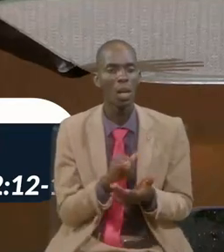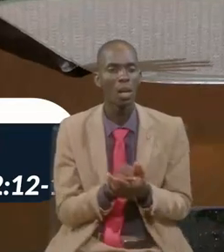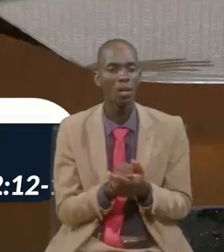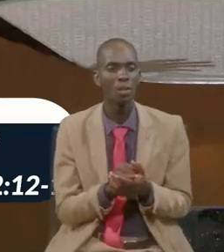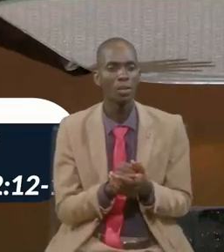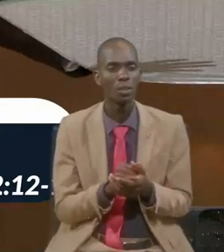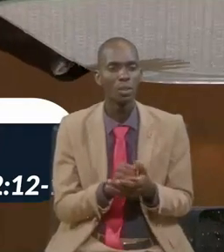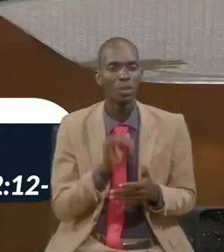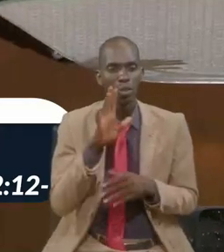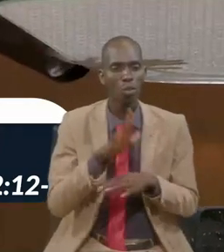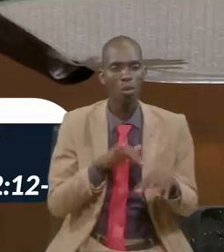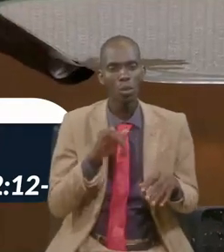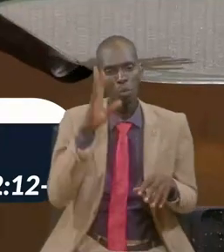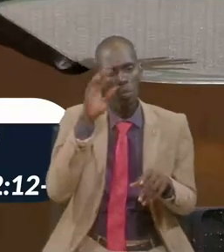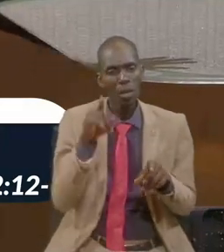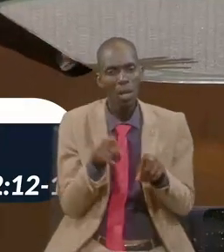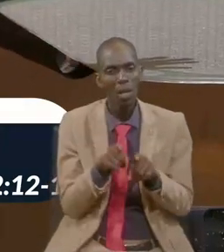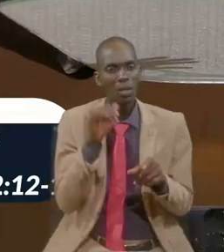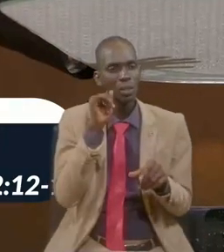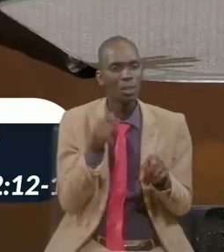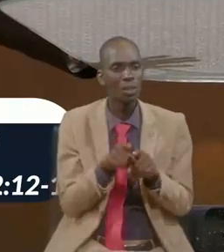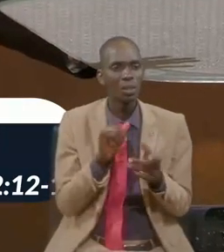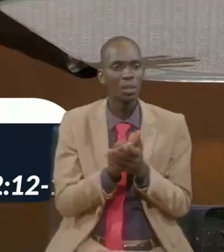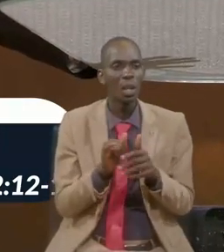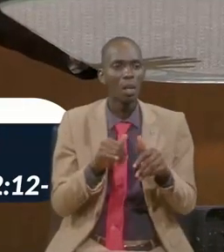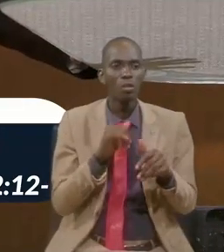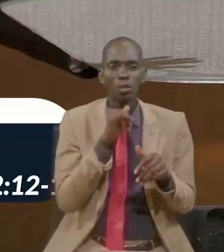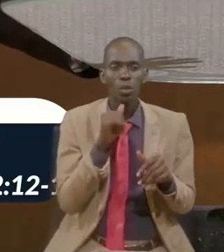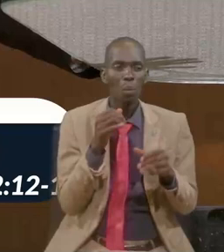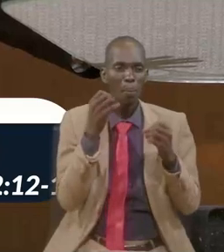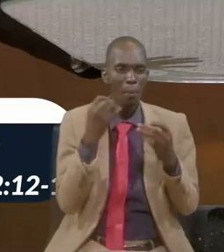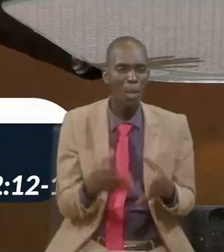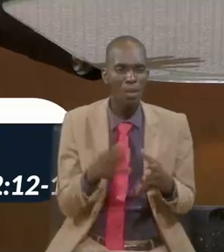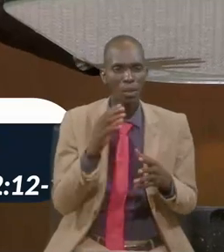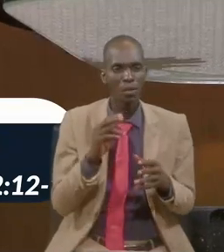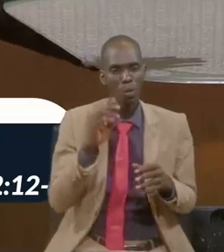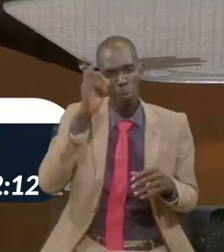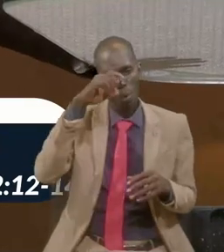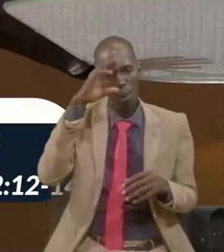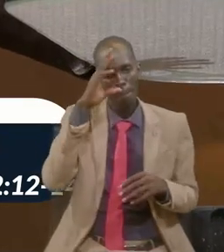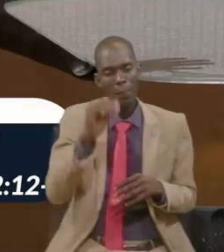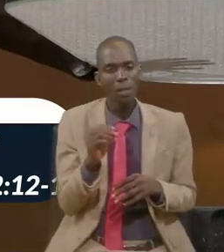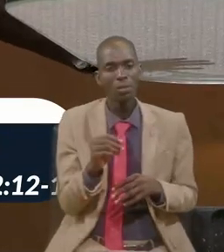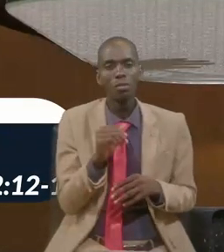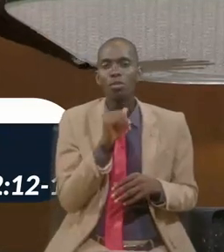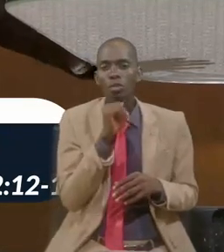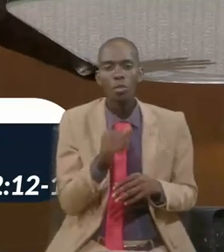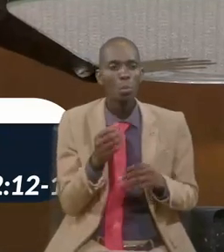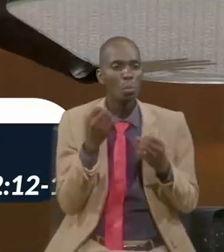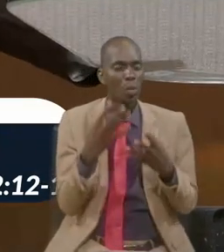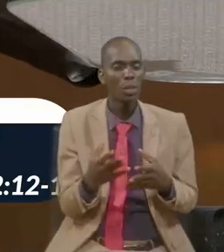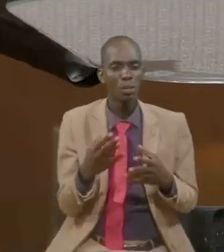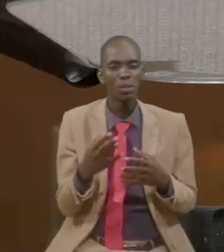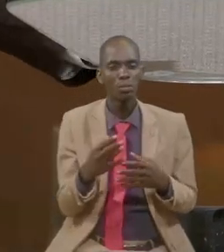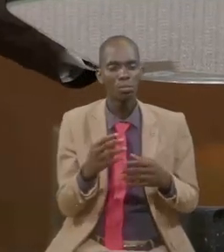Considérez, frères, que parmi vous qui avez été appelés, il n'y a ni beaucoup de sages selon la chair, ni beaucoup de puissants, ni